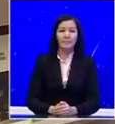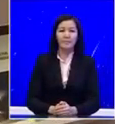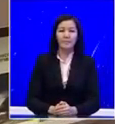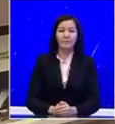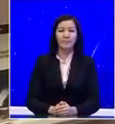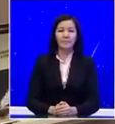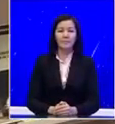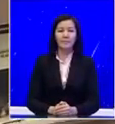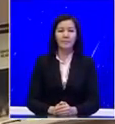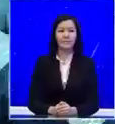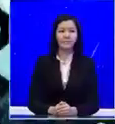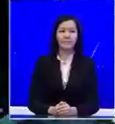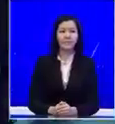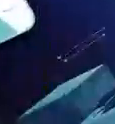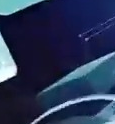Жетісу телеарнасы.